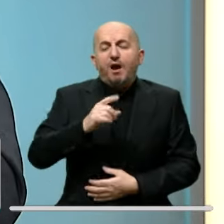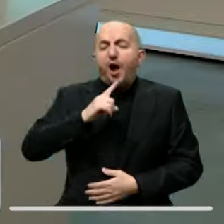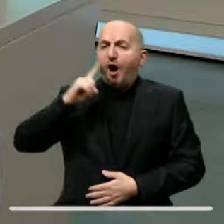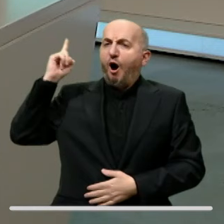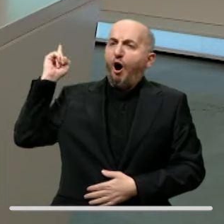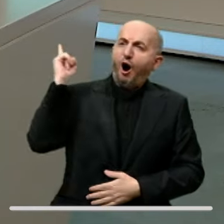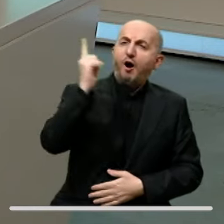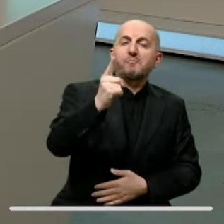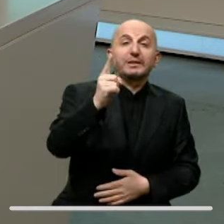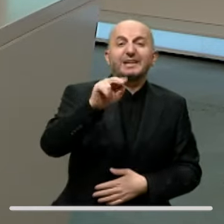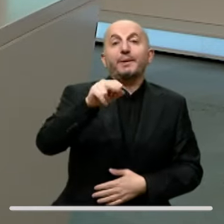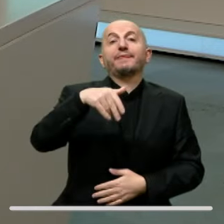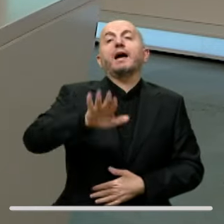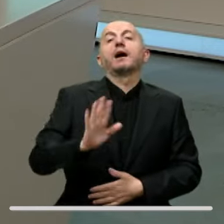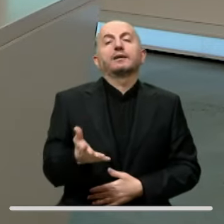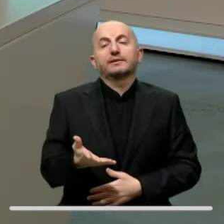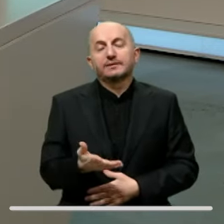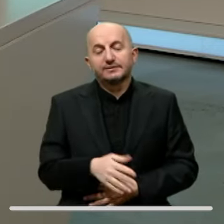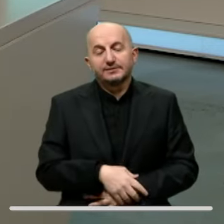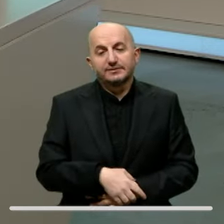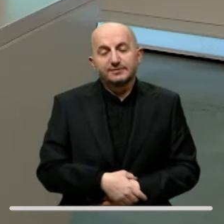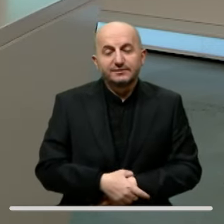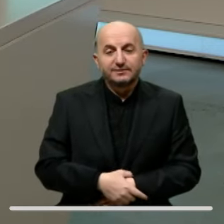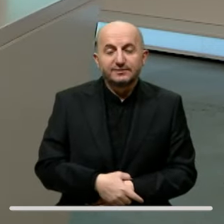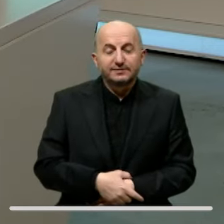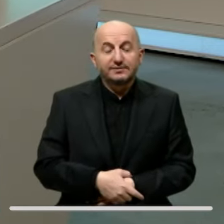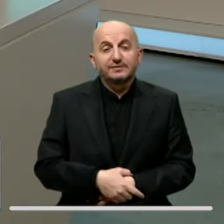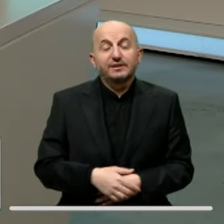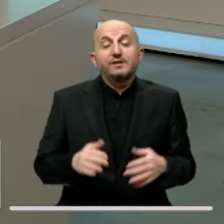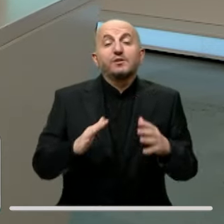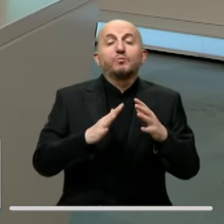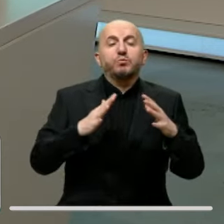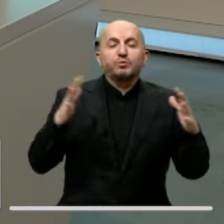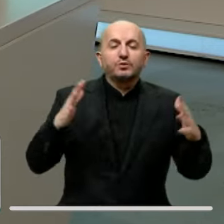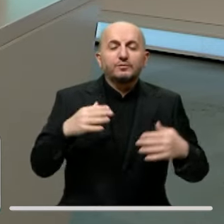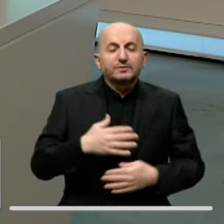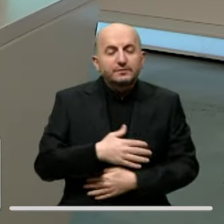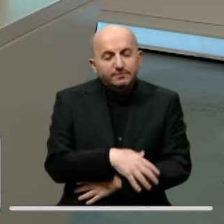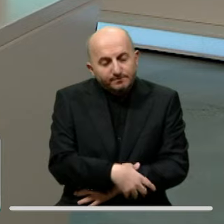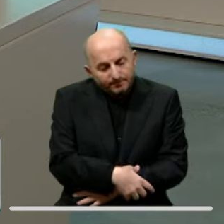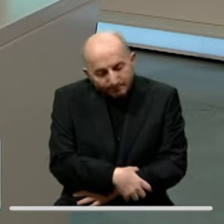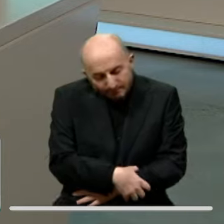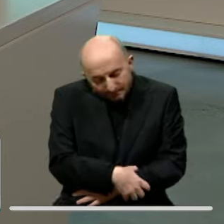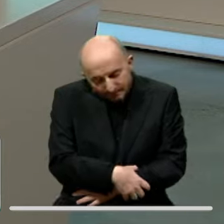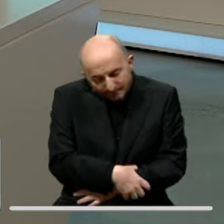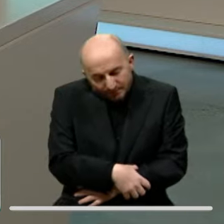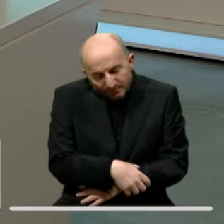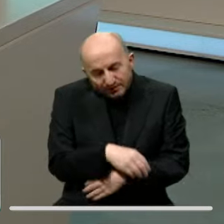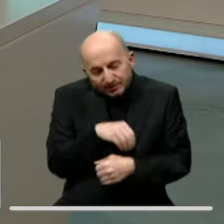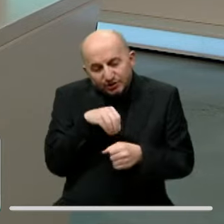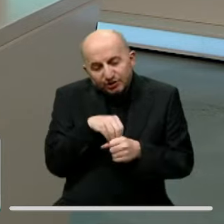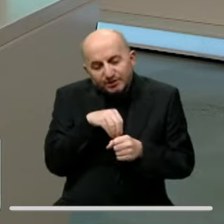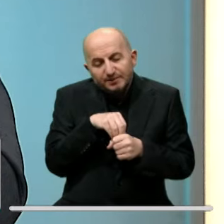verir gibi emir vermek değildir. Büyük bir tevazu içerisinde, mütevazilik